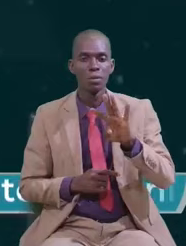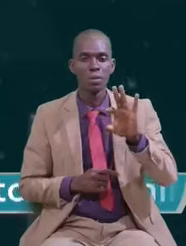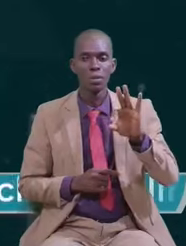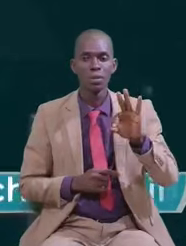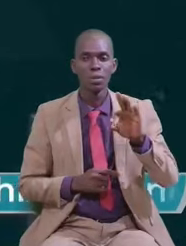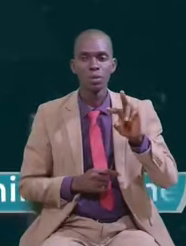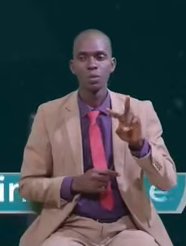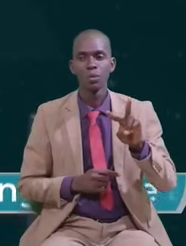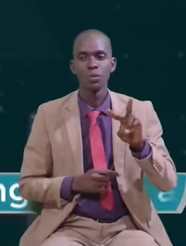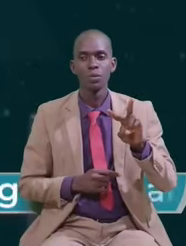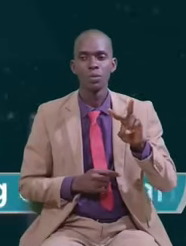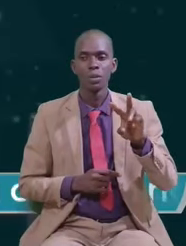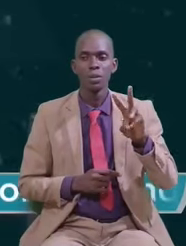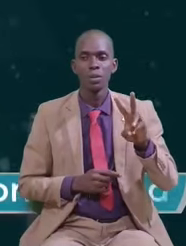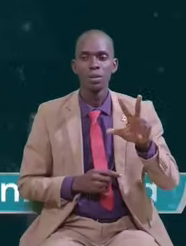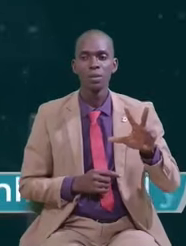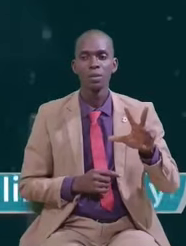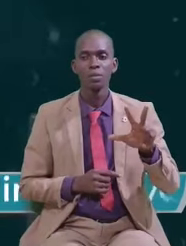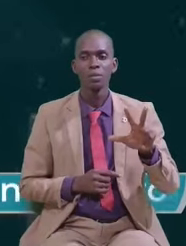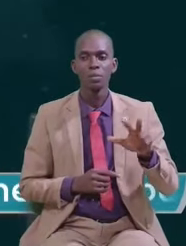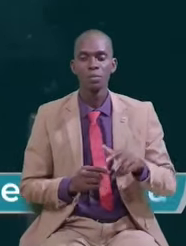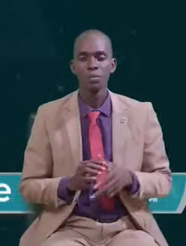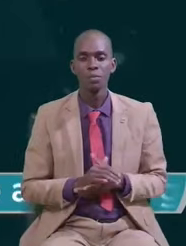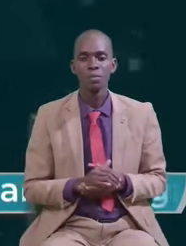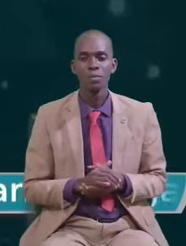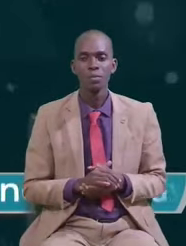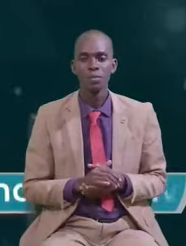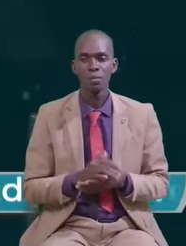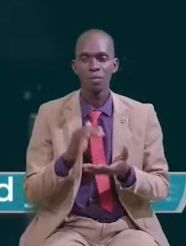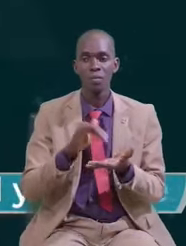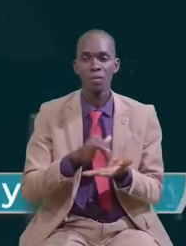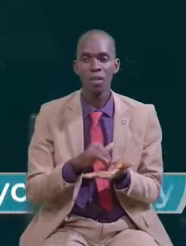92 et 63. Encore le numéro,